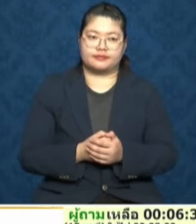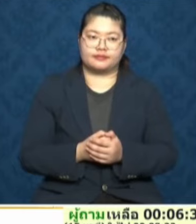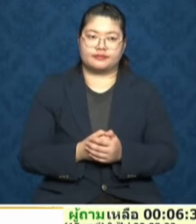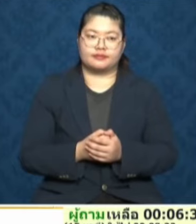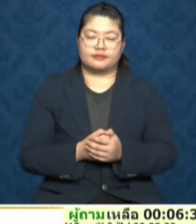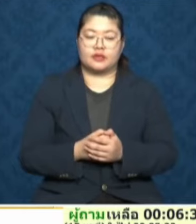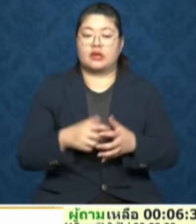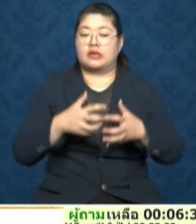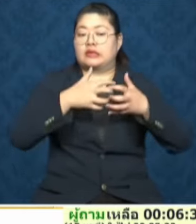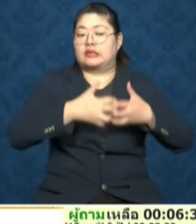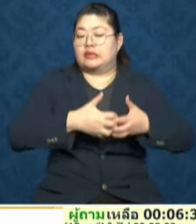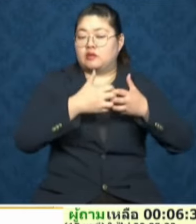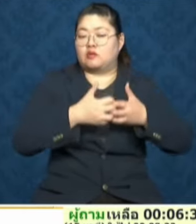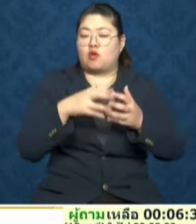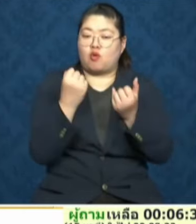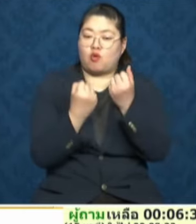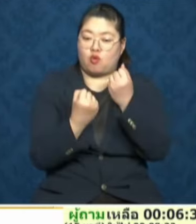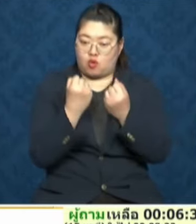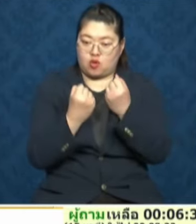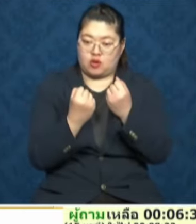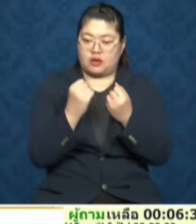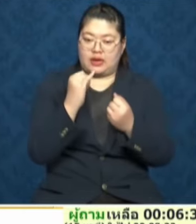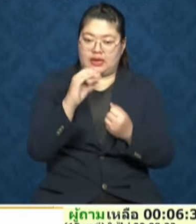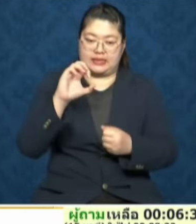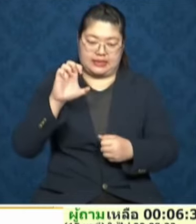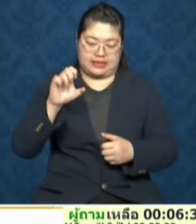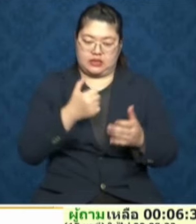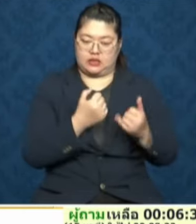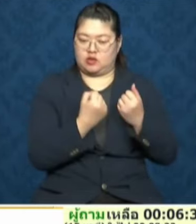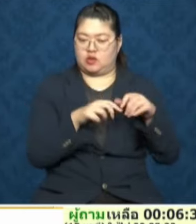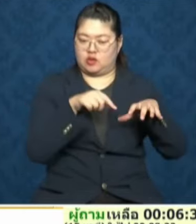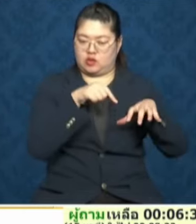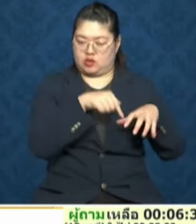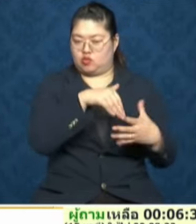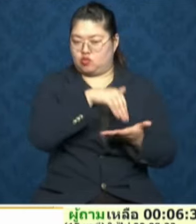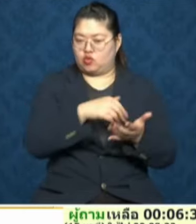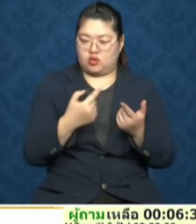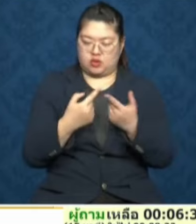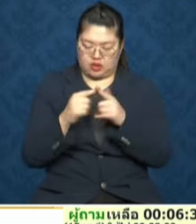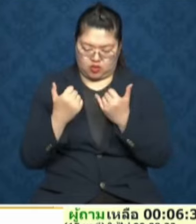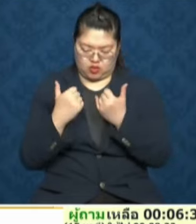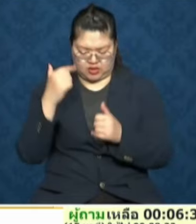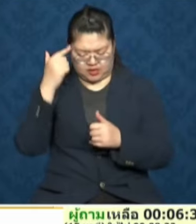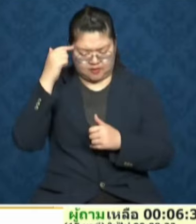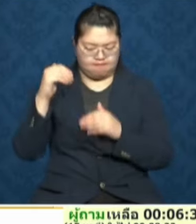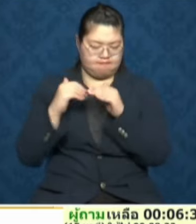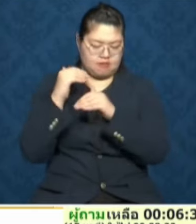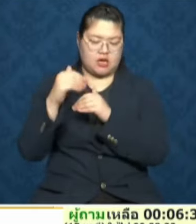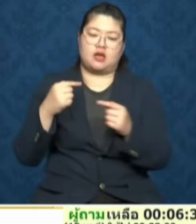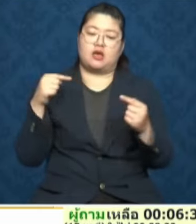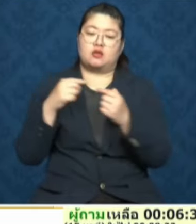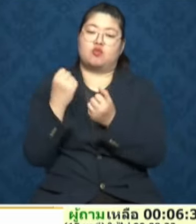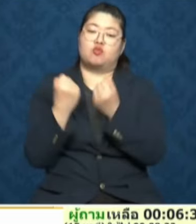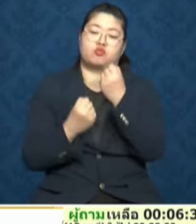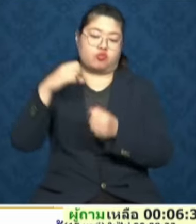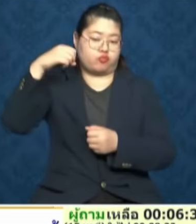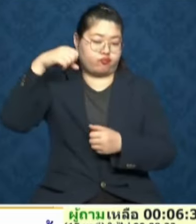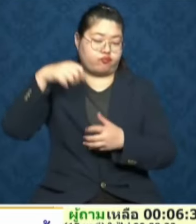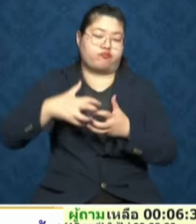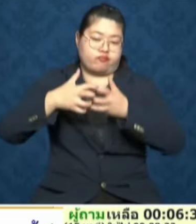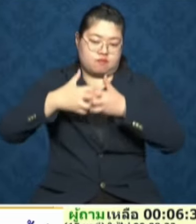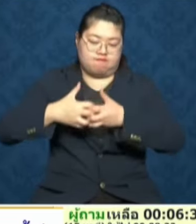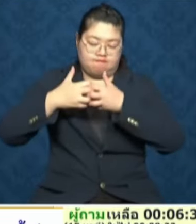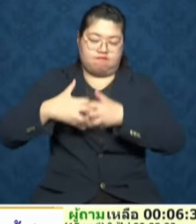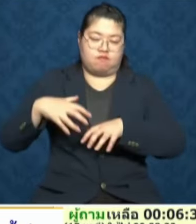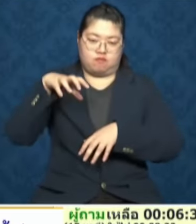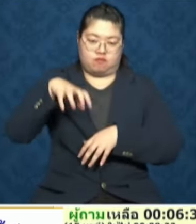ตั้งฐานกผลิของรุธยทICEวันนี้เรากำลงเป็สนกาง phenomenonองการผลิ EVและต่ไปเรากiateัเป็สุนกลางการจัดการข